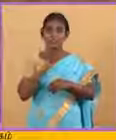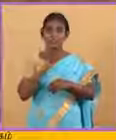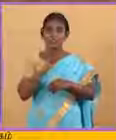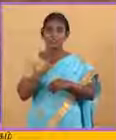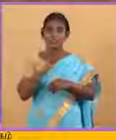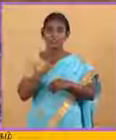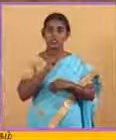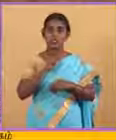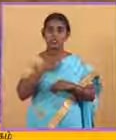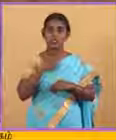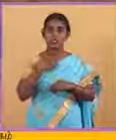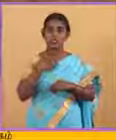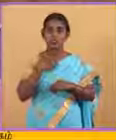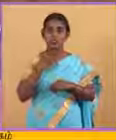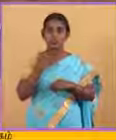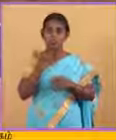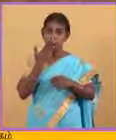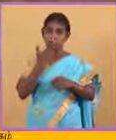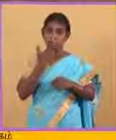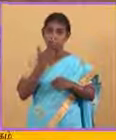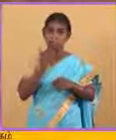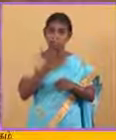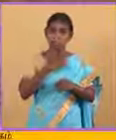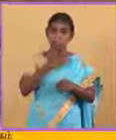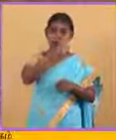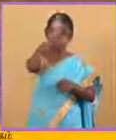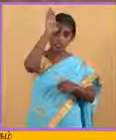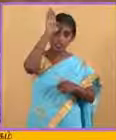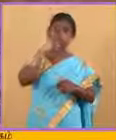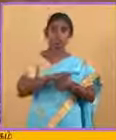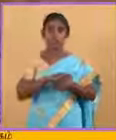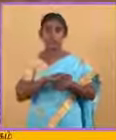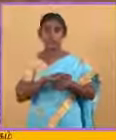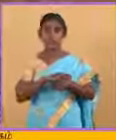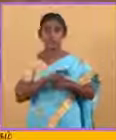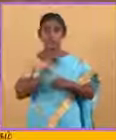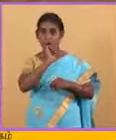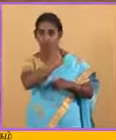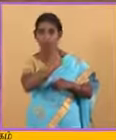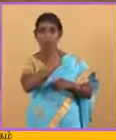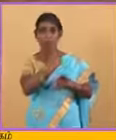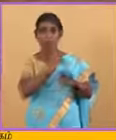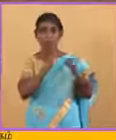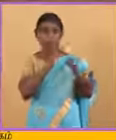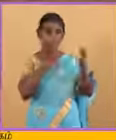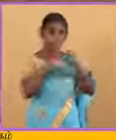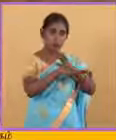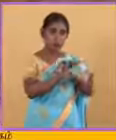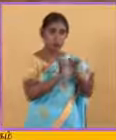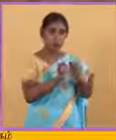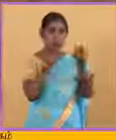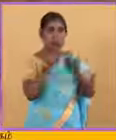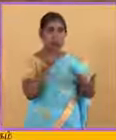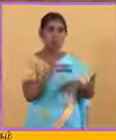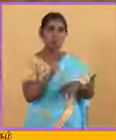நானும் நினச்சாலும் படிக்க முடியாது, அரசன் வீட்டு பிள்ளையும் செல்வந்தர் வீட்டு பிள்ளையும் மட்டும்தான் அந்த குருகுல கல்வியில் போய் படிக்க முடியும். அப்போ